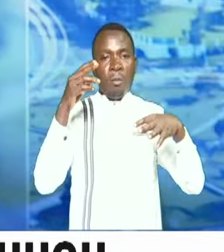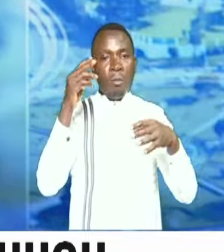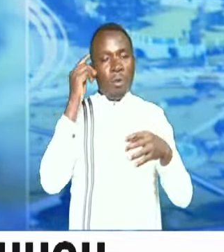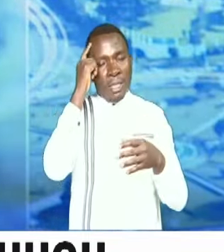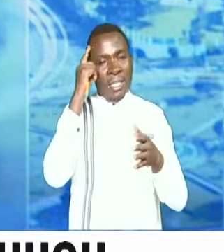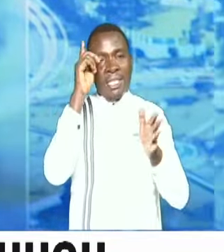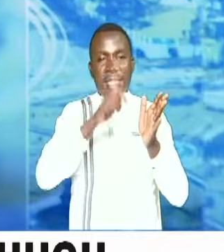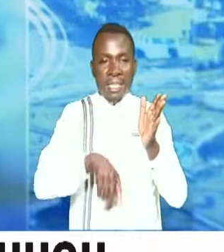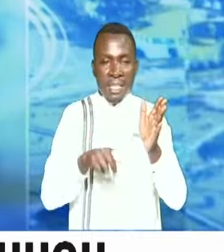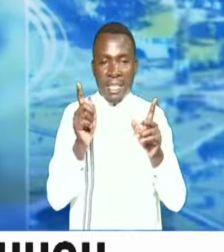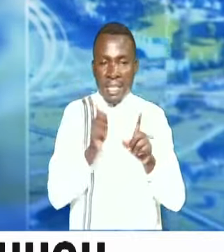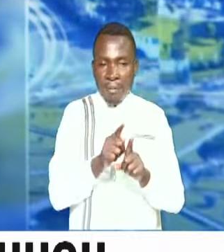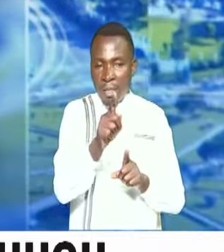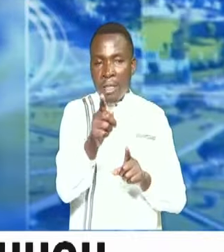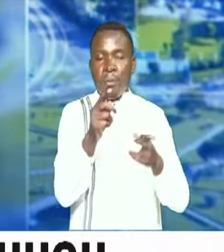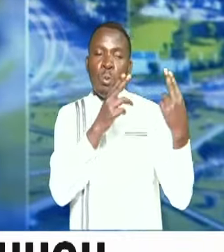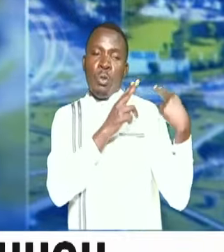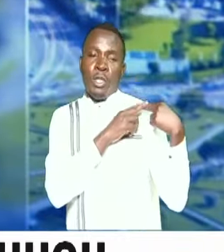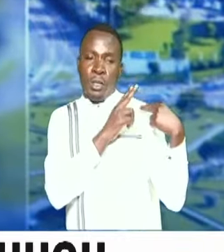iki